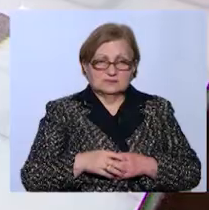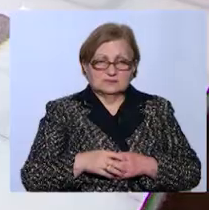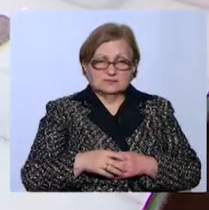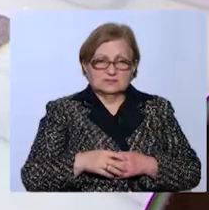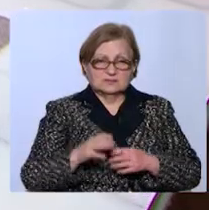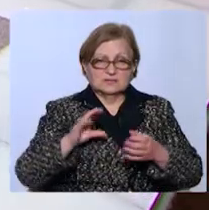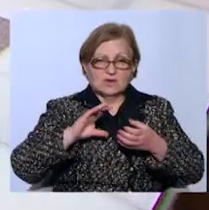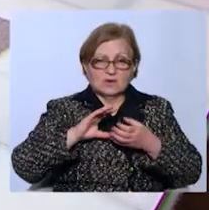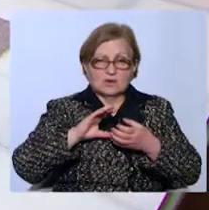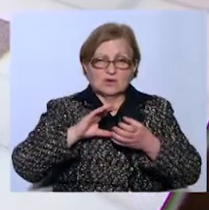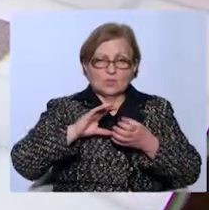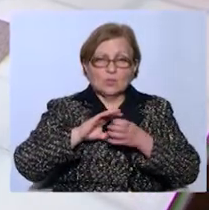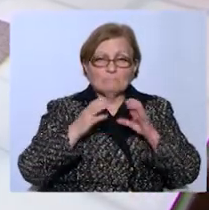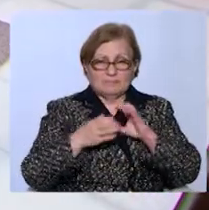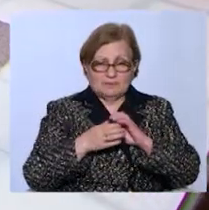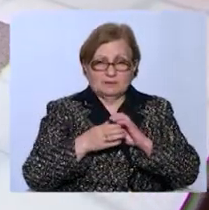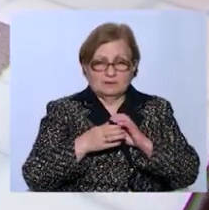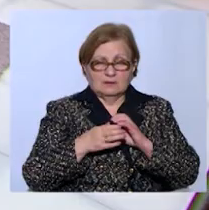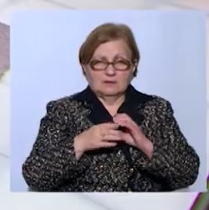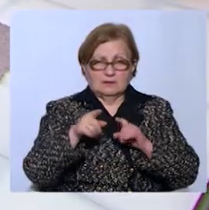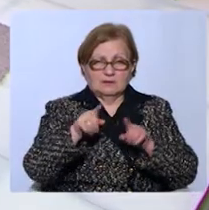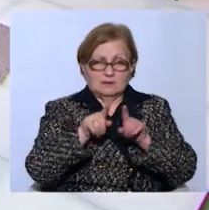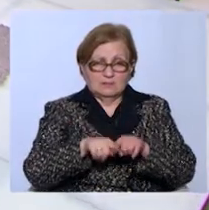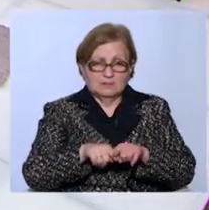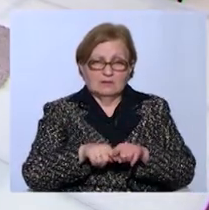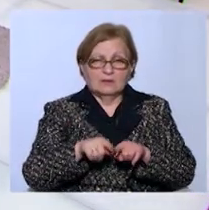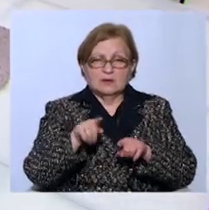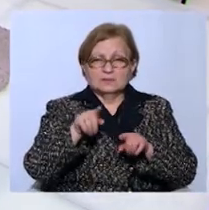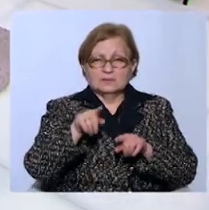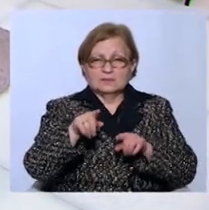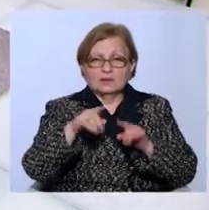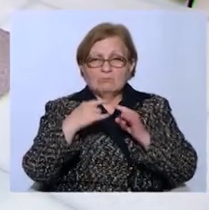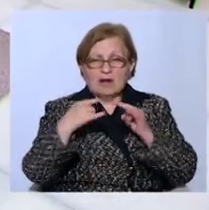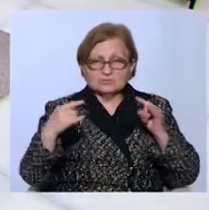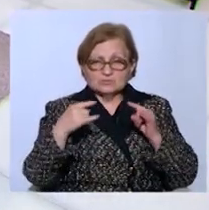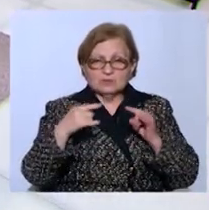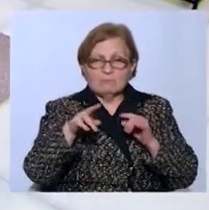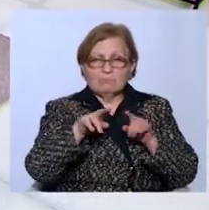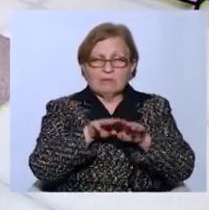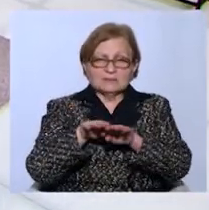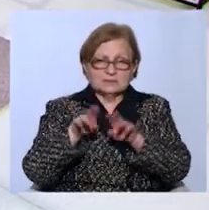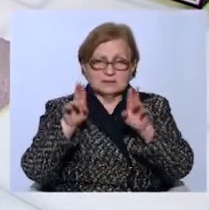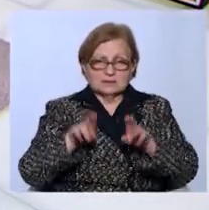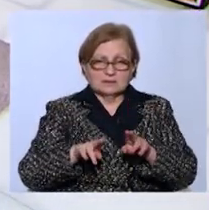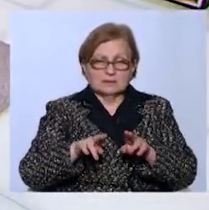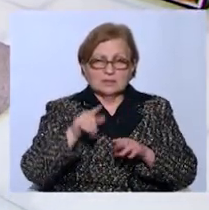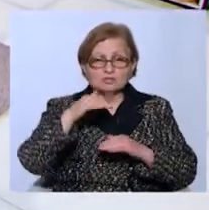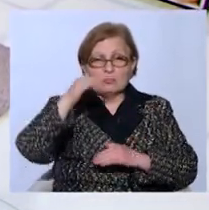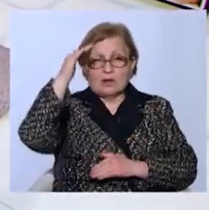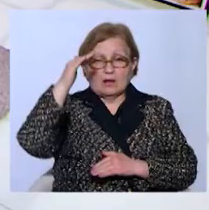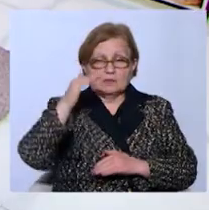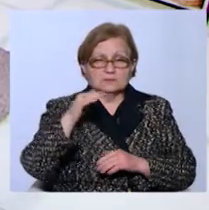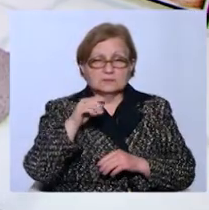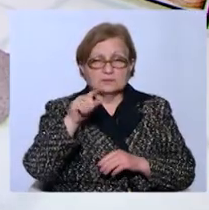კუბი ყველაზე მარტივი, შემდეგ არის ესეც მართკუთხა პარალელეპიპედი, ესეც მართკუთხა პარალელეპიპედი. აი შეიძლება ცოტა თქვა მაღალია,